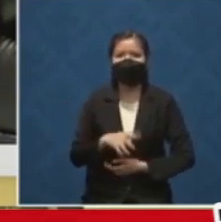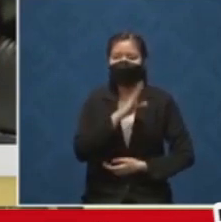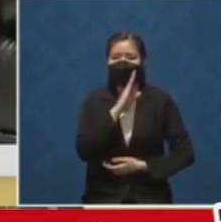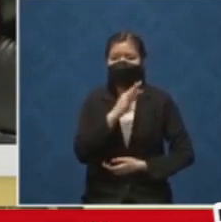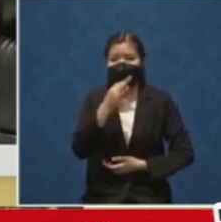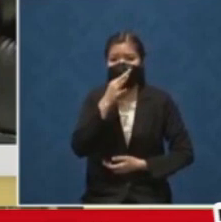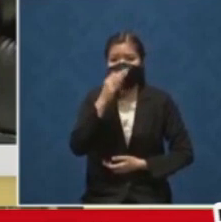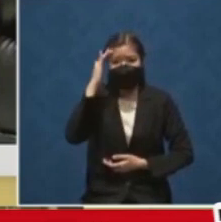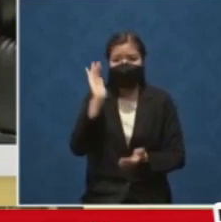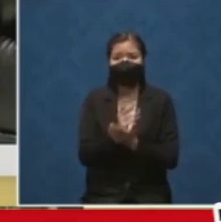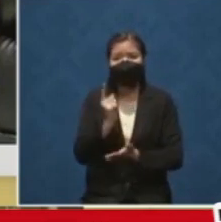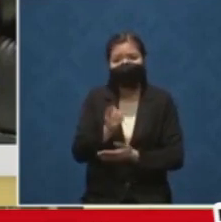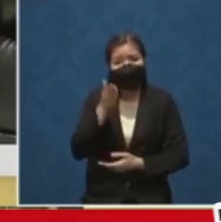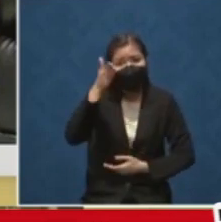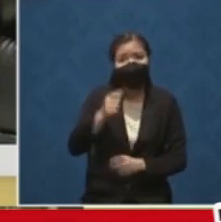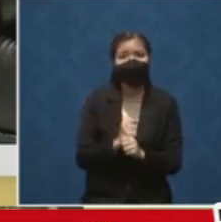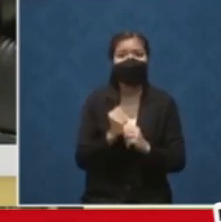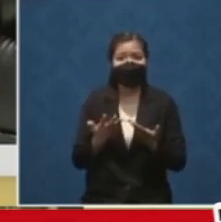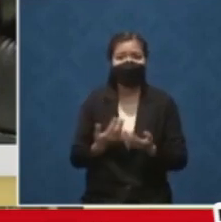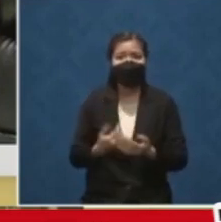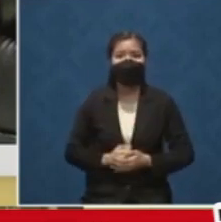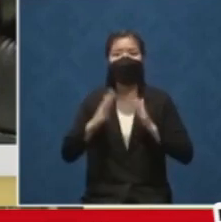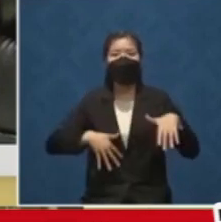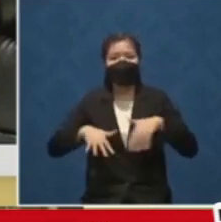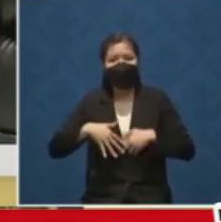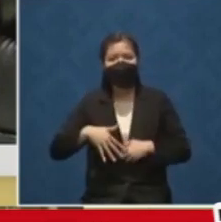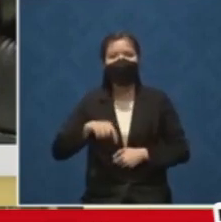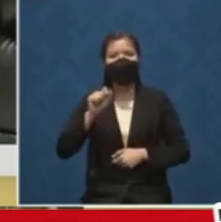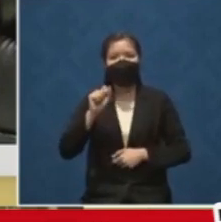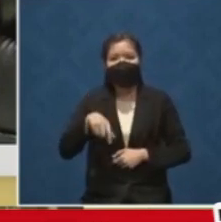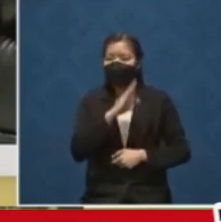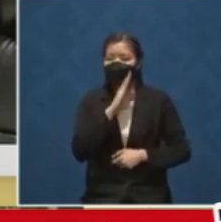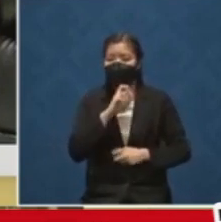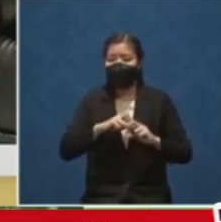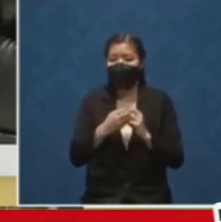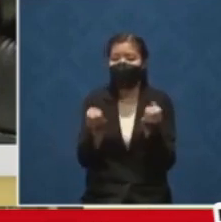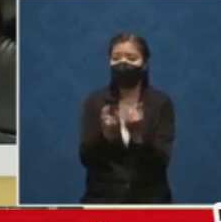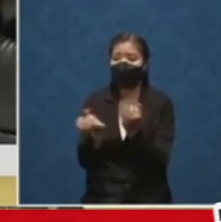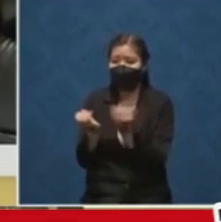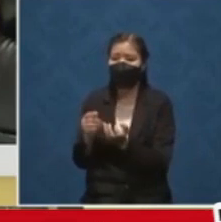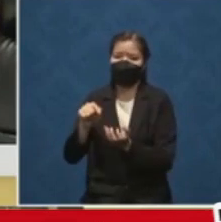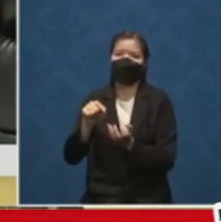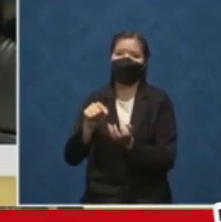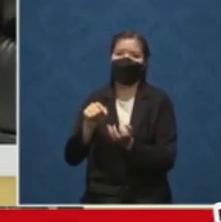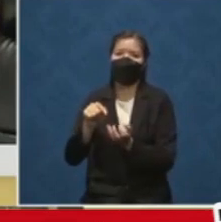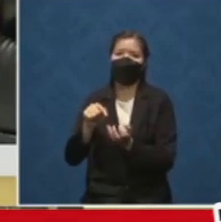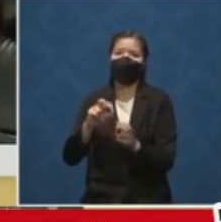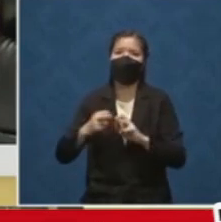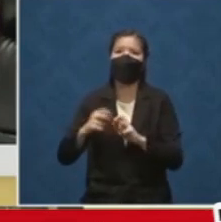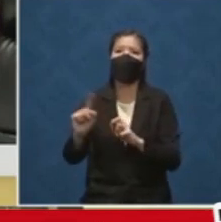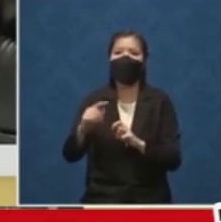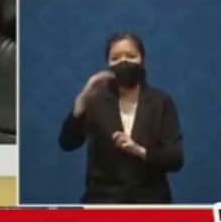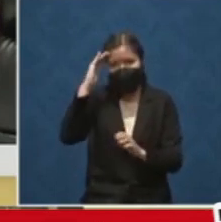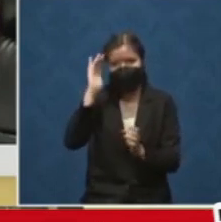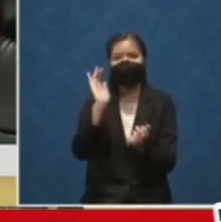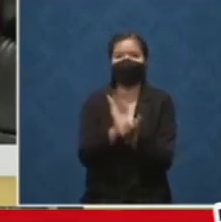่านี่ยไเวลามนมปัหาเกิดขึ้นเนี่ยตำหวจถงเป็ปัหาอยู่ตลอดเราอยากจให้ตำหวจ